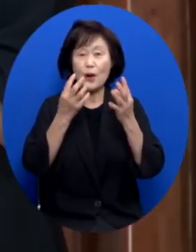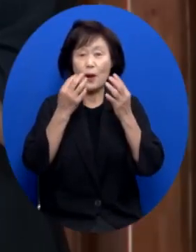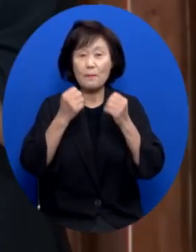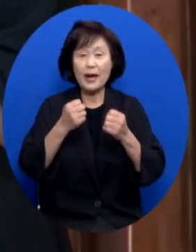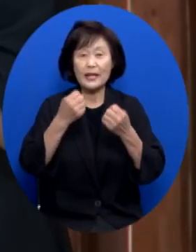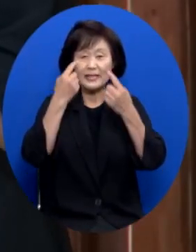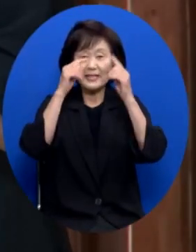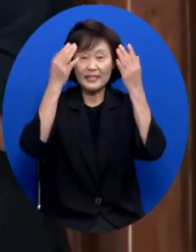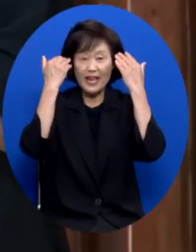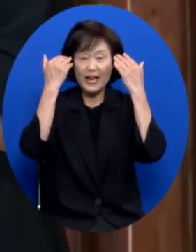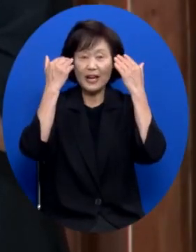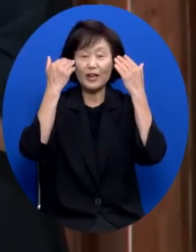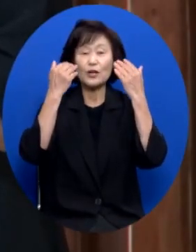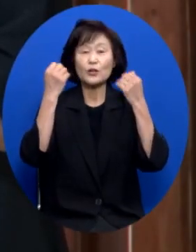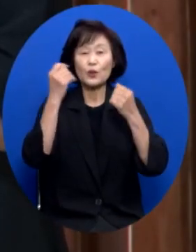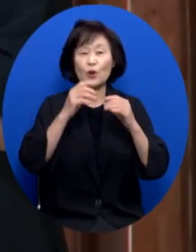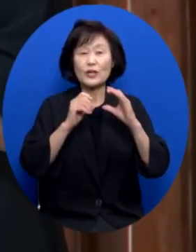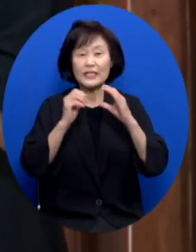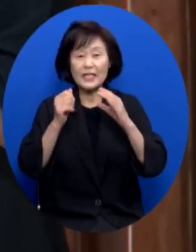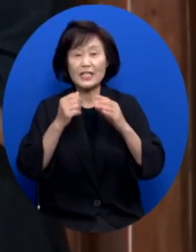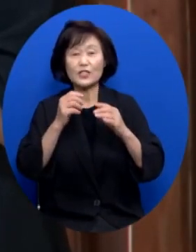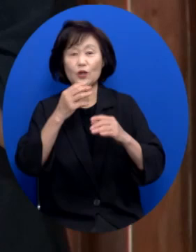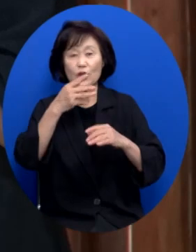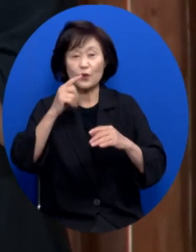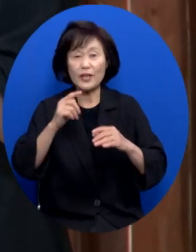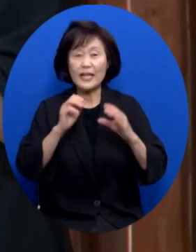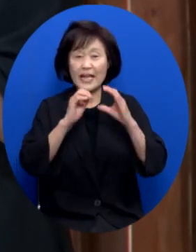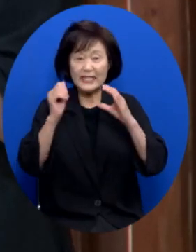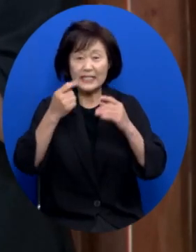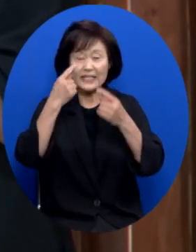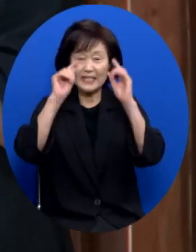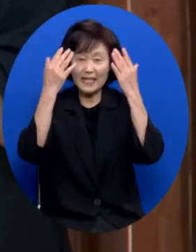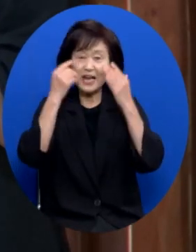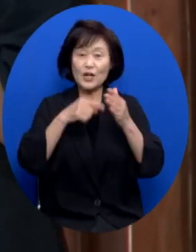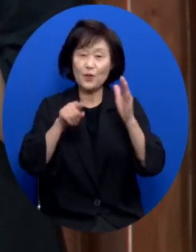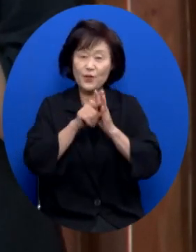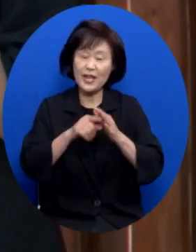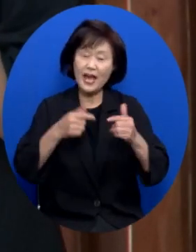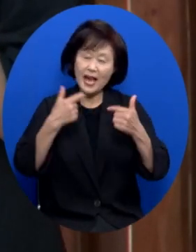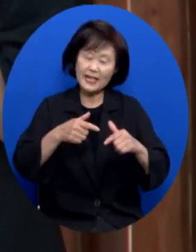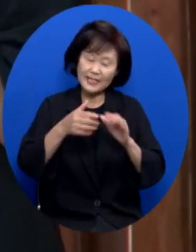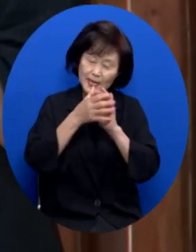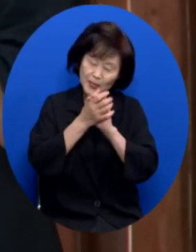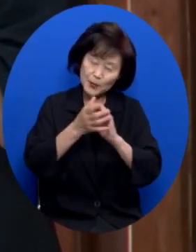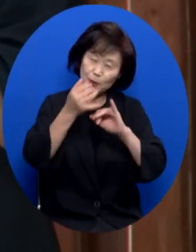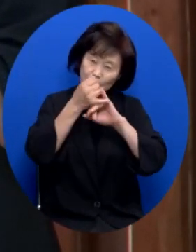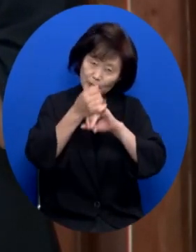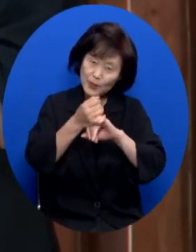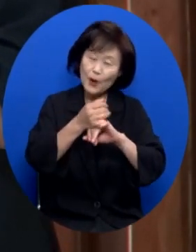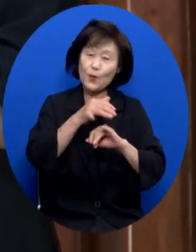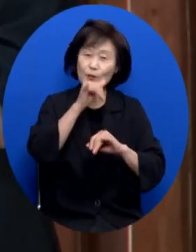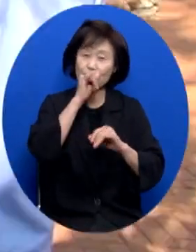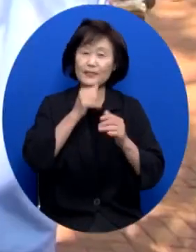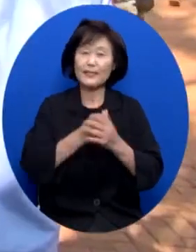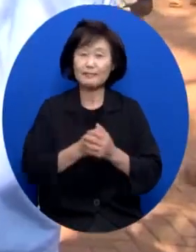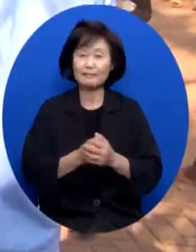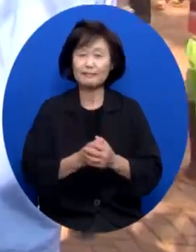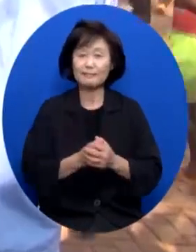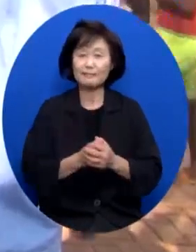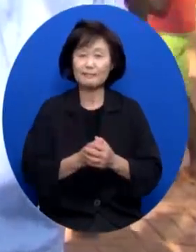기대합니다. CGS도 르완다 ICC 대학을 위해서 항상 기도하고 있고 또 기도하고